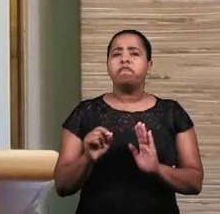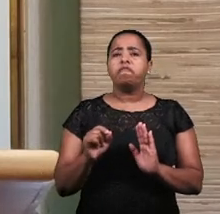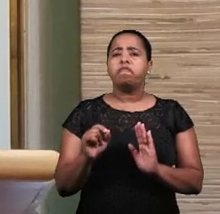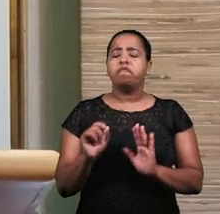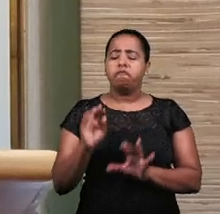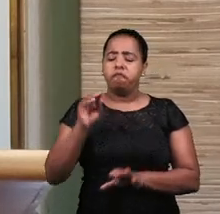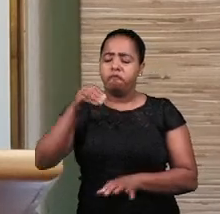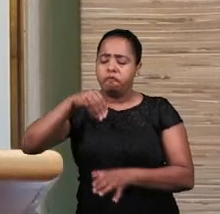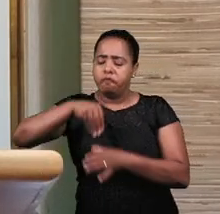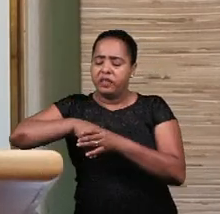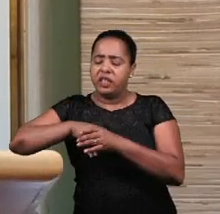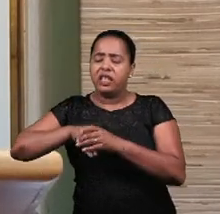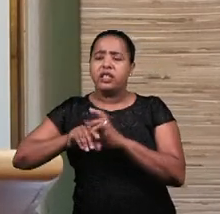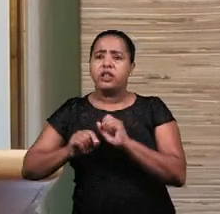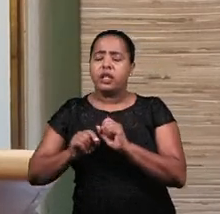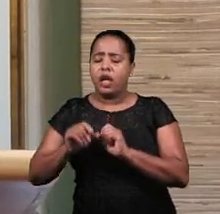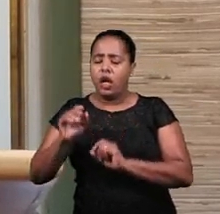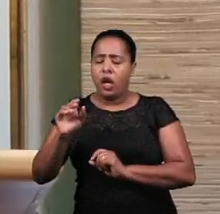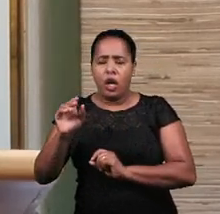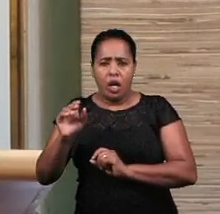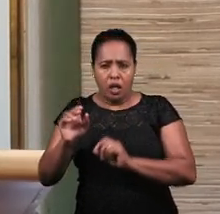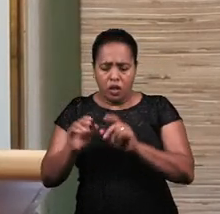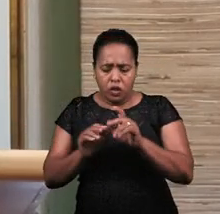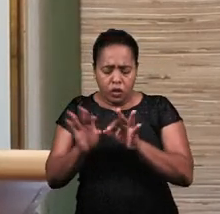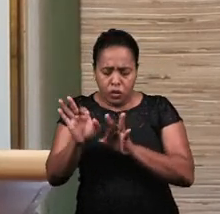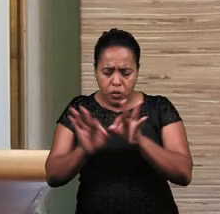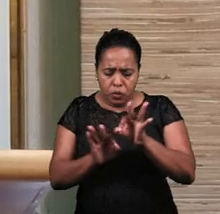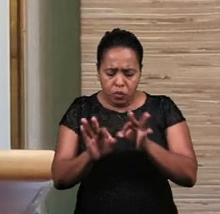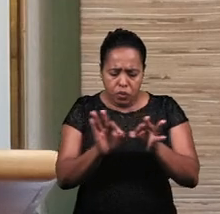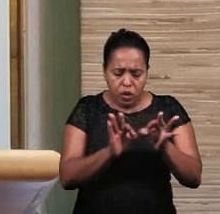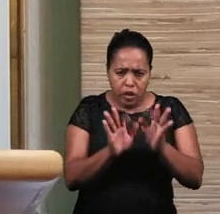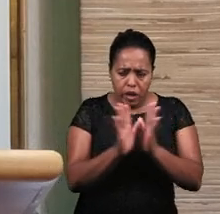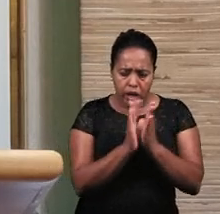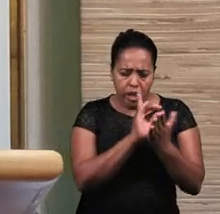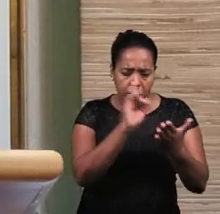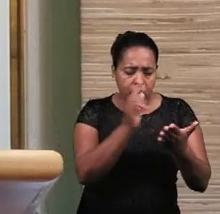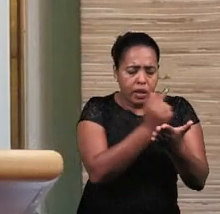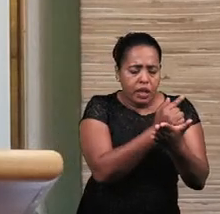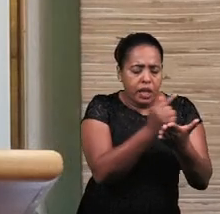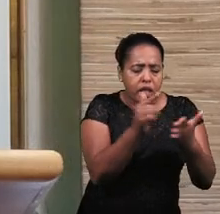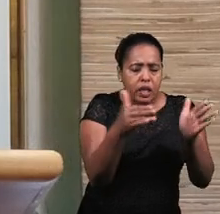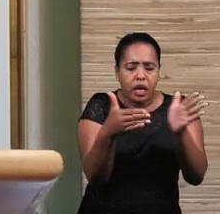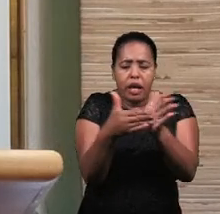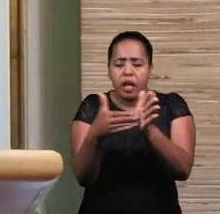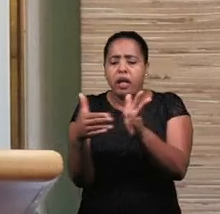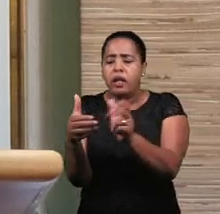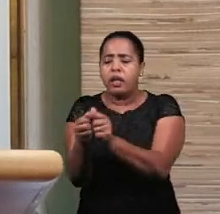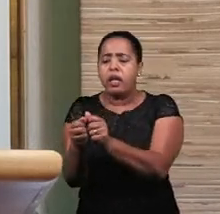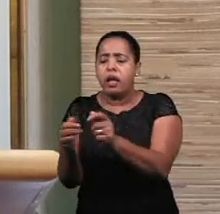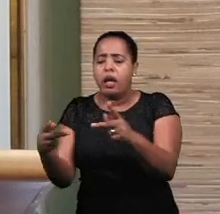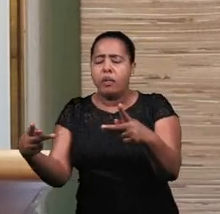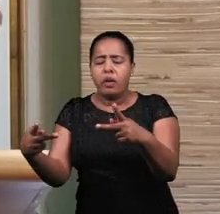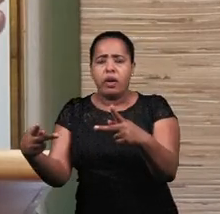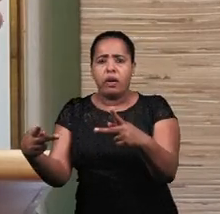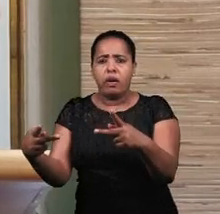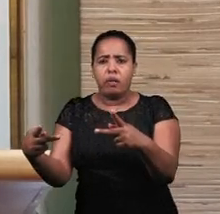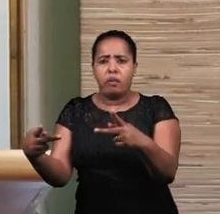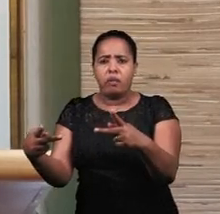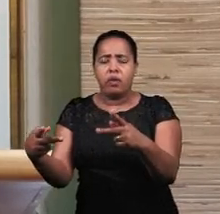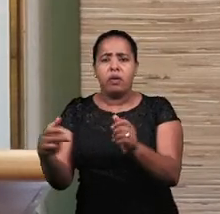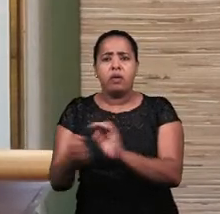l'intérieur d'un projet qui vient de la Genèse jusqu'en Apocalypse. Et ce projet, il